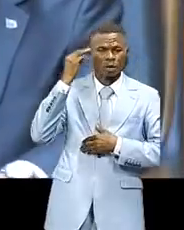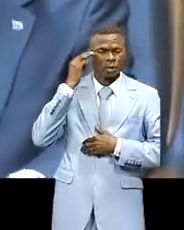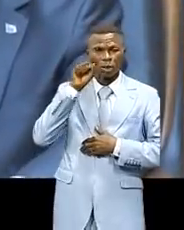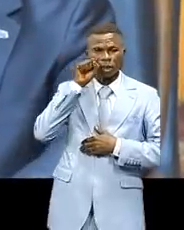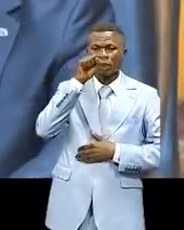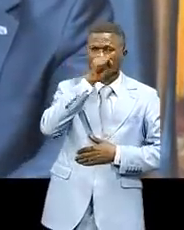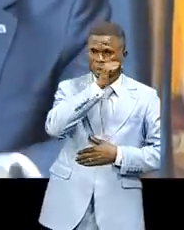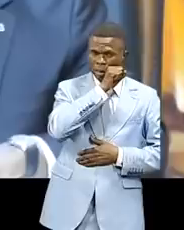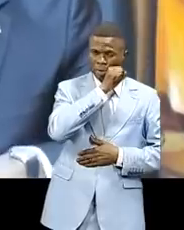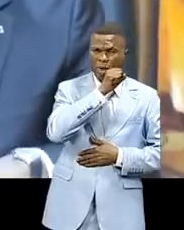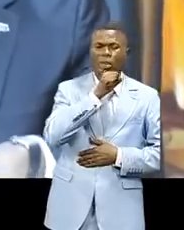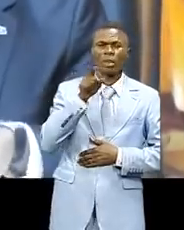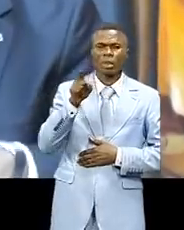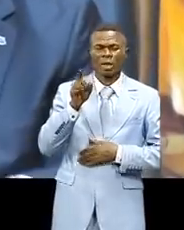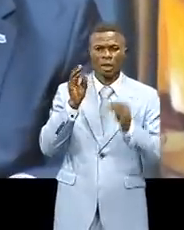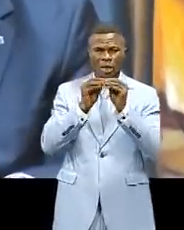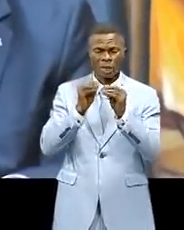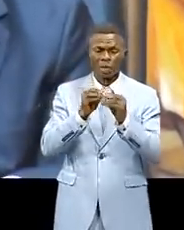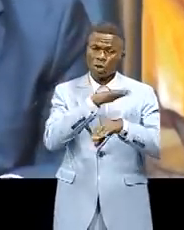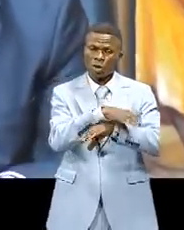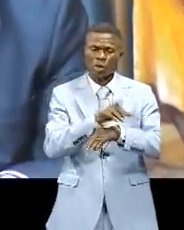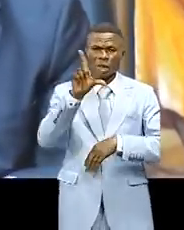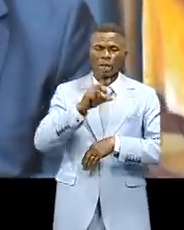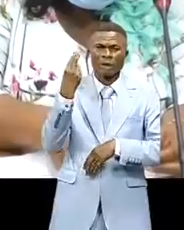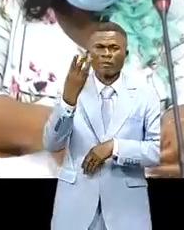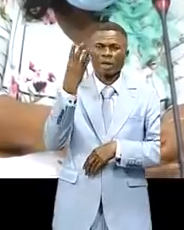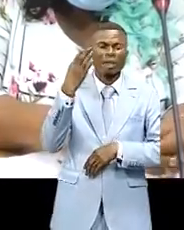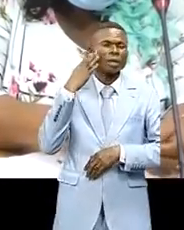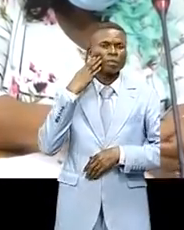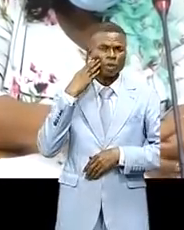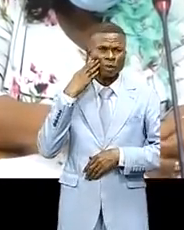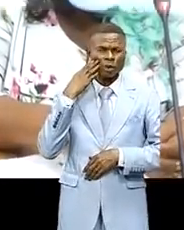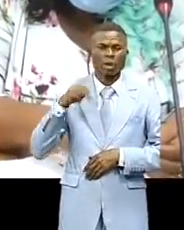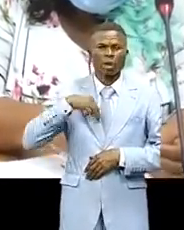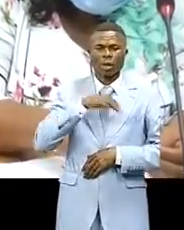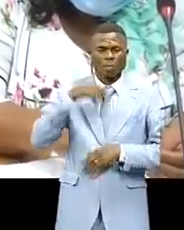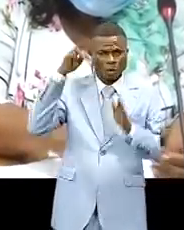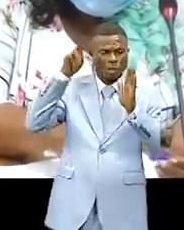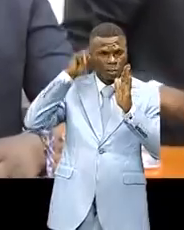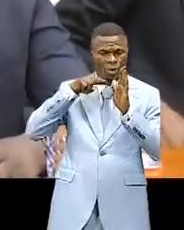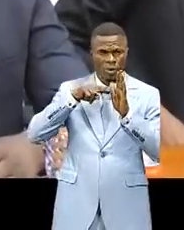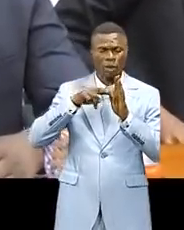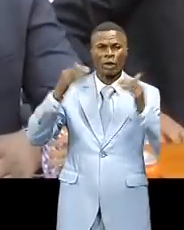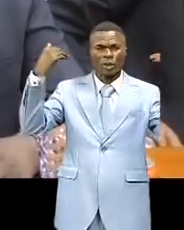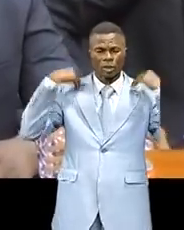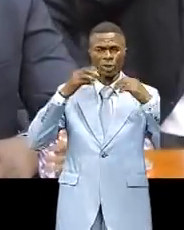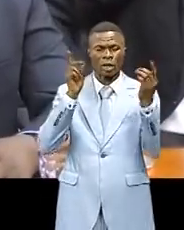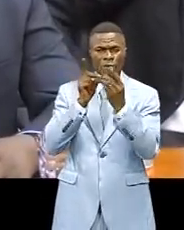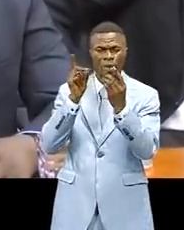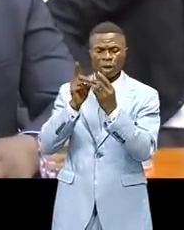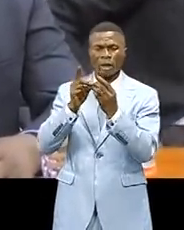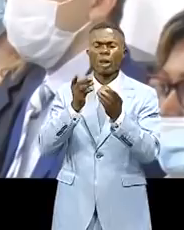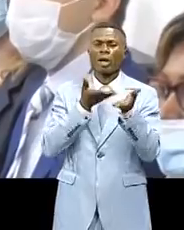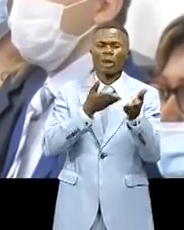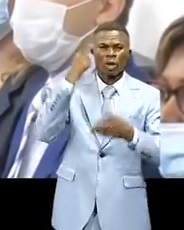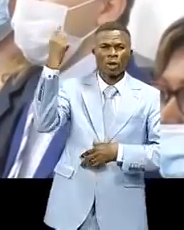saint malo qu'on dating et a réuni dans la soirée de lundi 24 mai quelques membres du gouvernement et les quatre nationale de concertation humanitaire